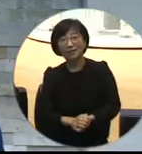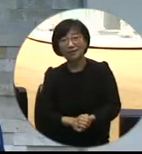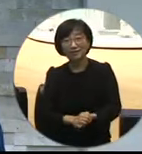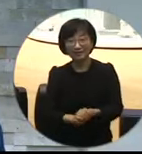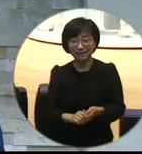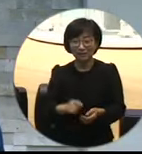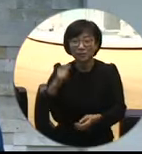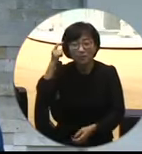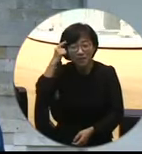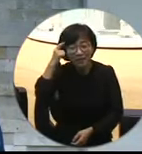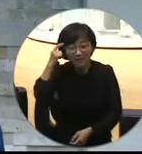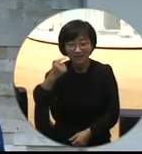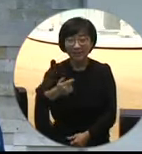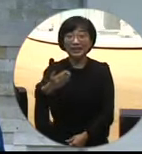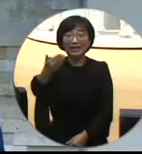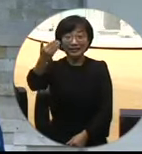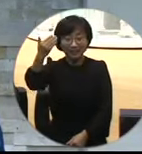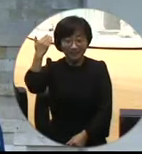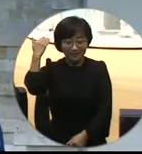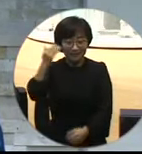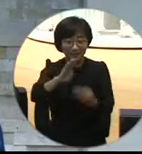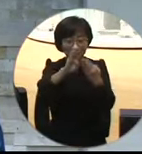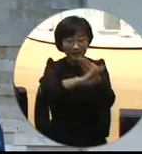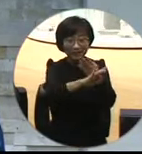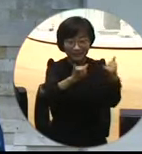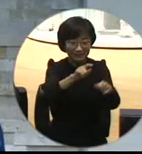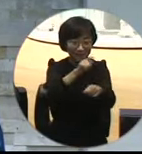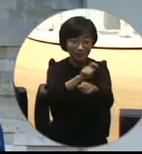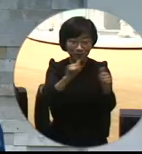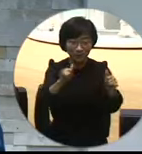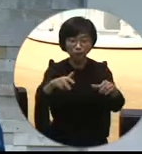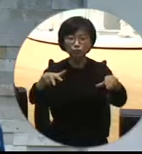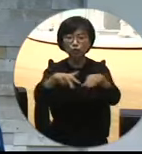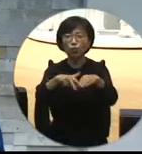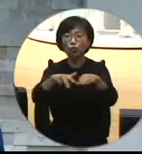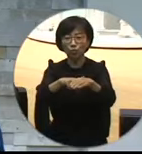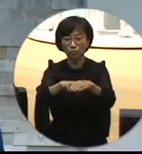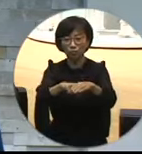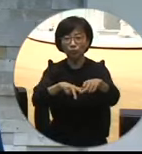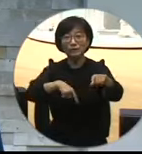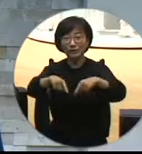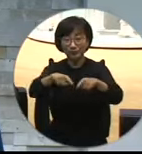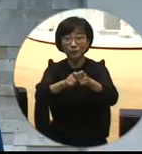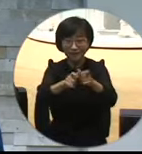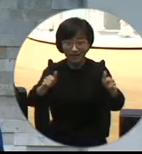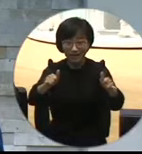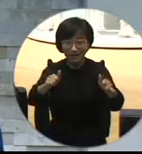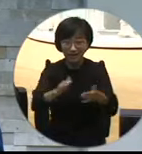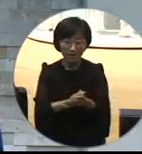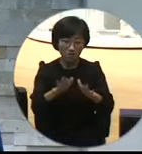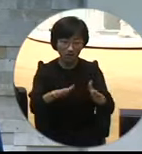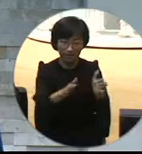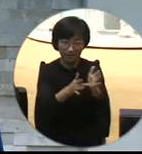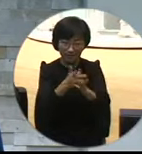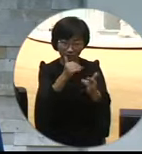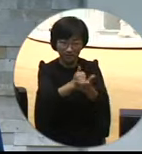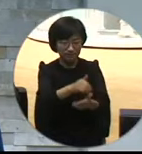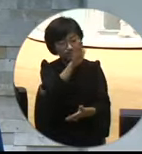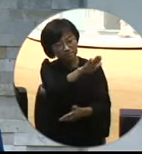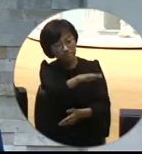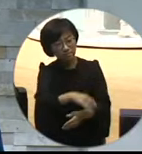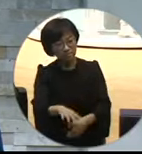당시 이들은 종교계 지도자들입니다. 왜 예수님을 이렇게 따지고 따라다니면서